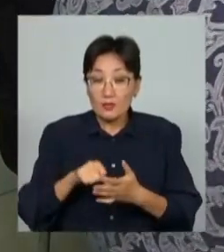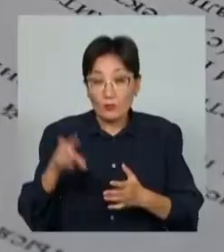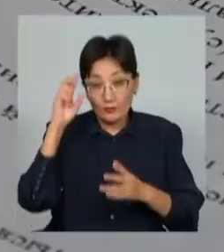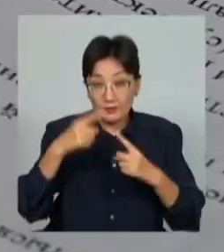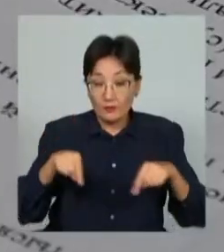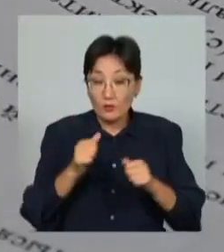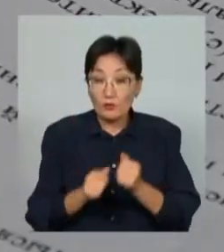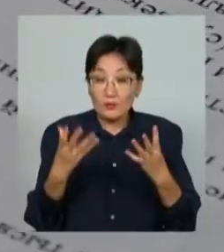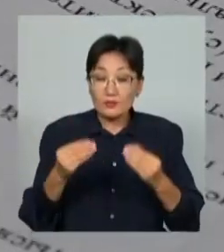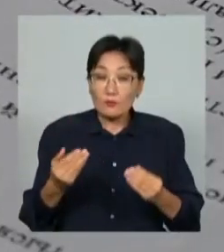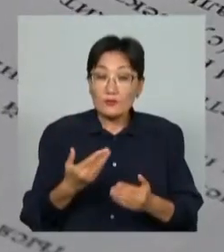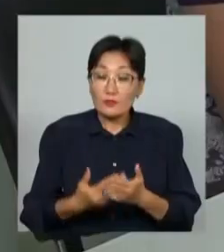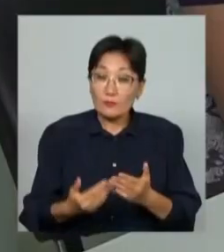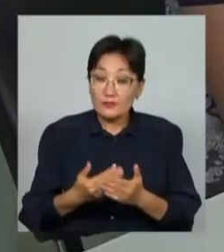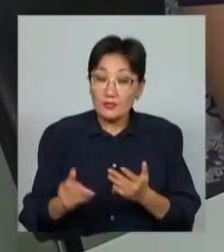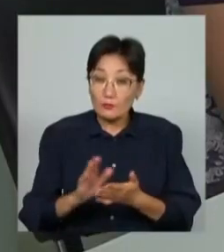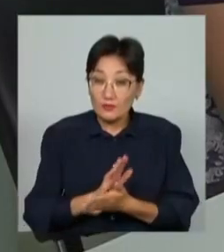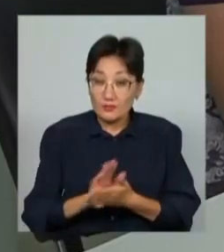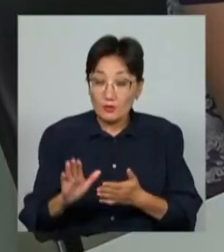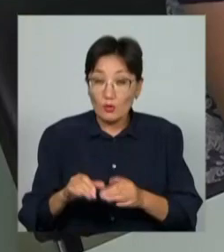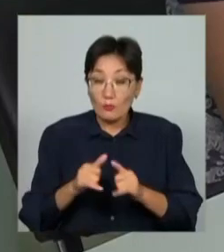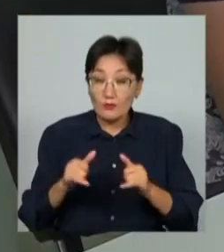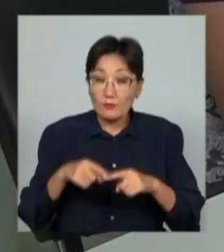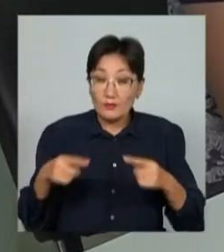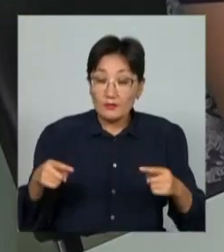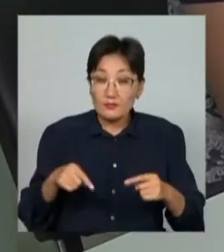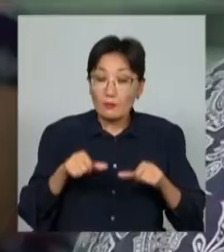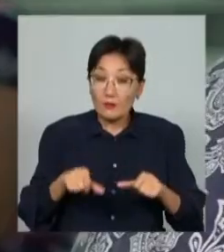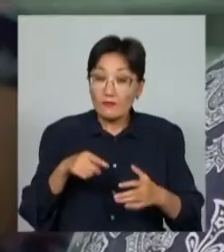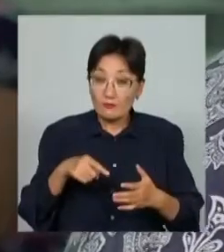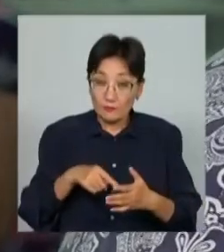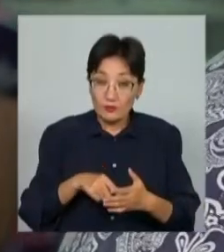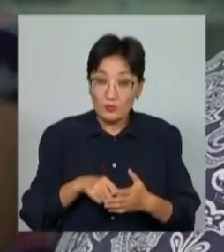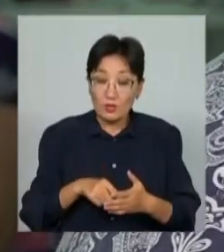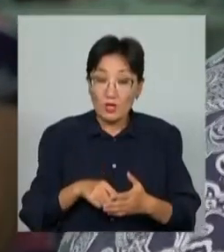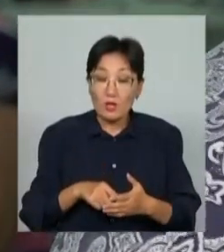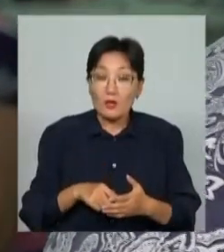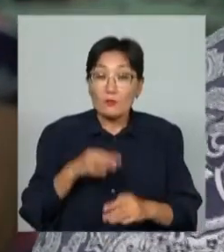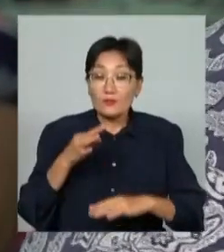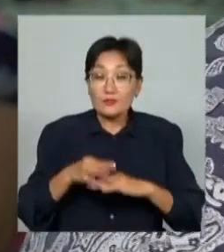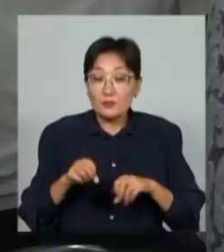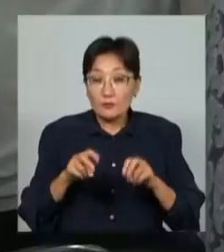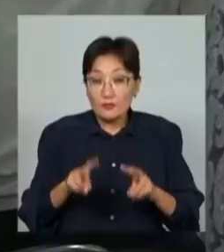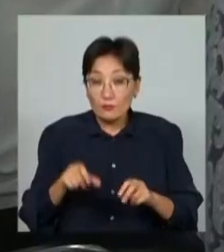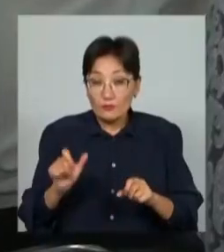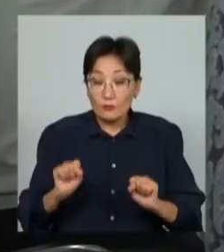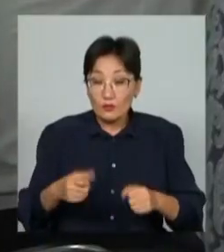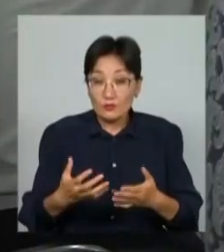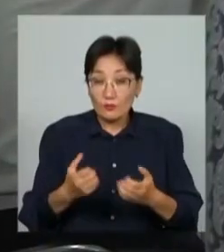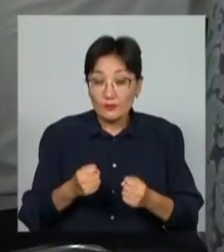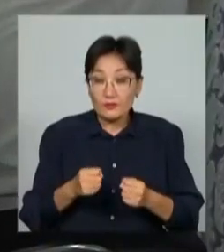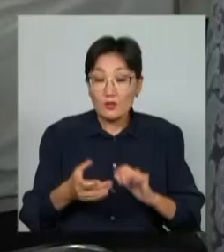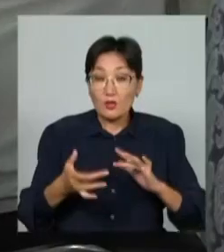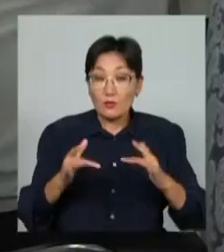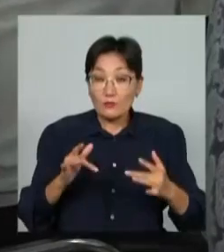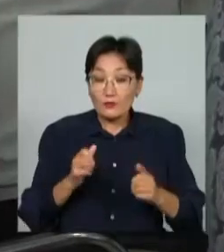госорганов ежедневно оказывают бесплатные консультации по различным правовым вопросам. Компетентные ответы специалистов можно получить как